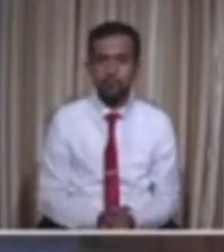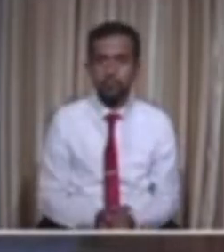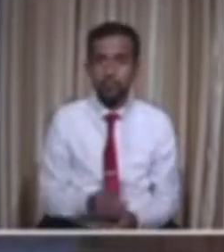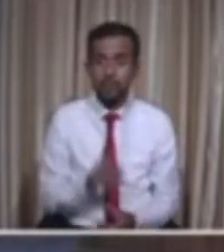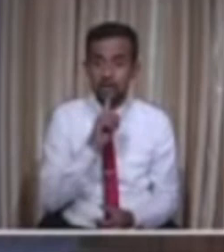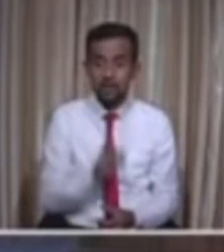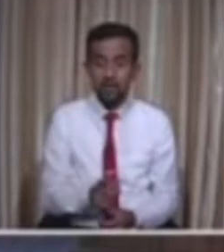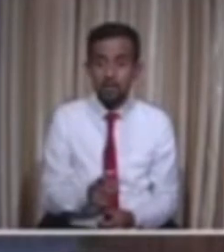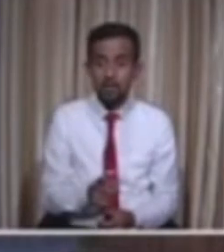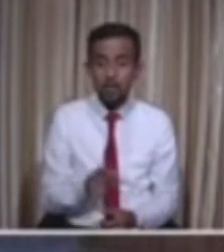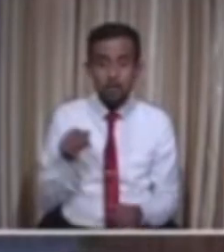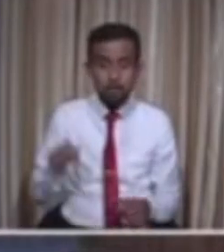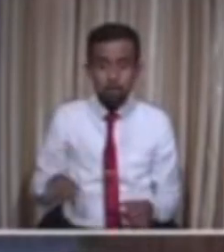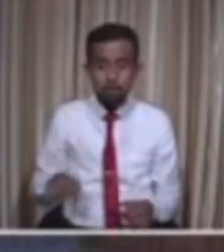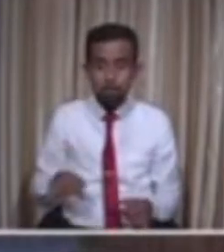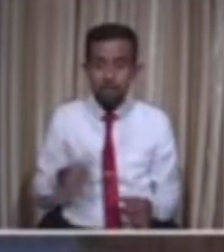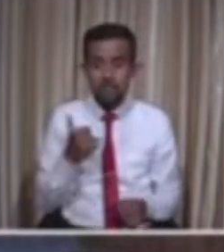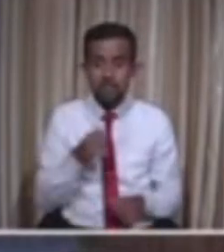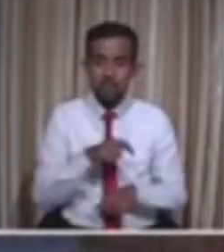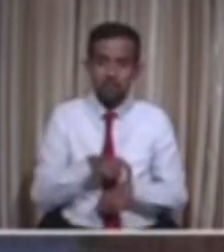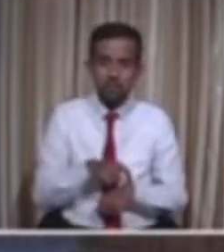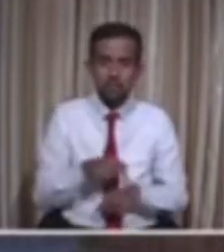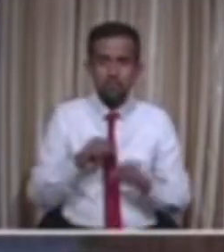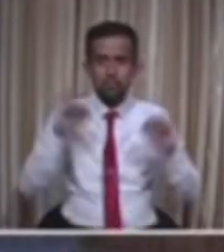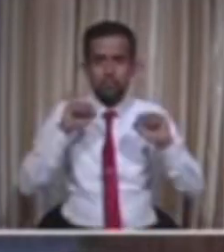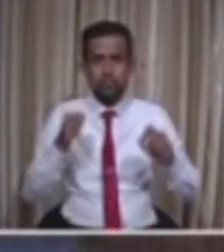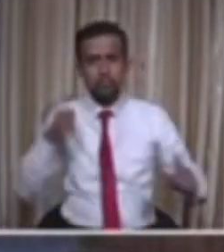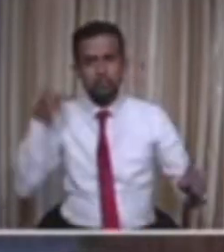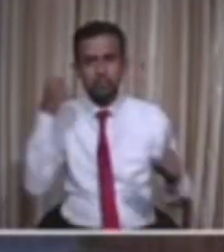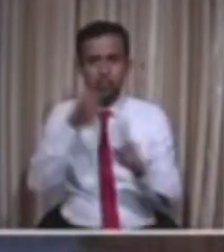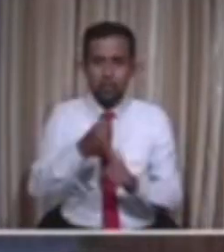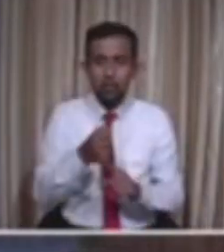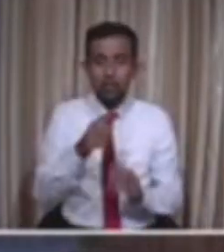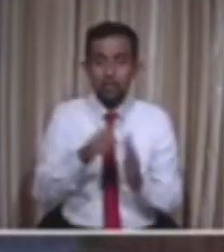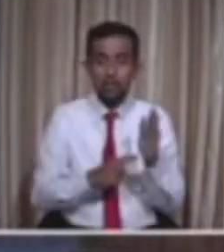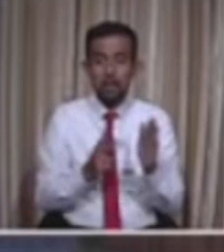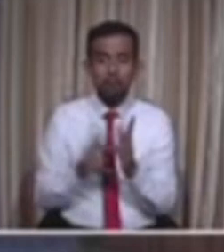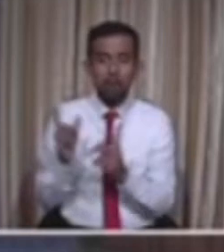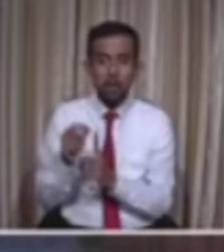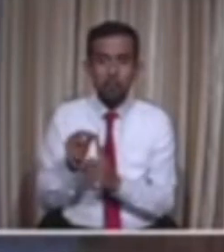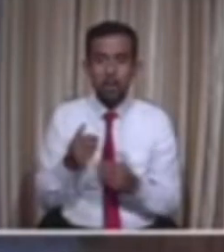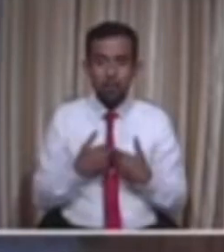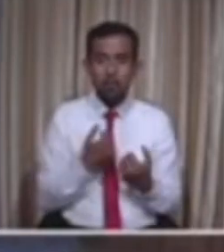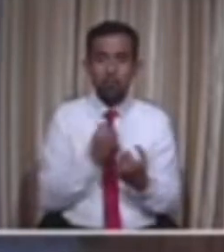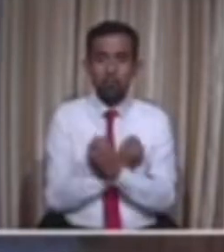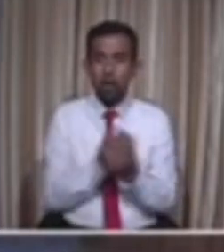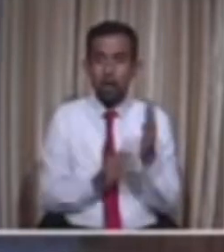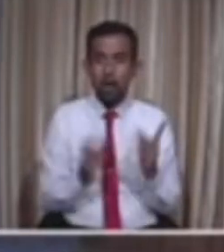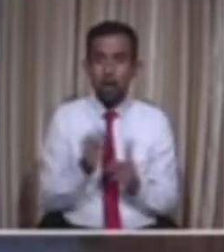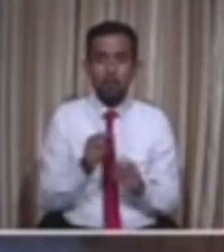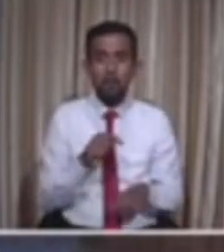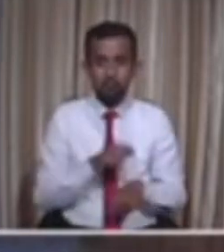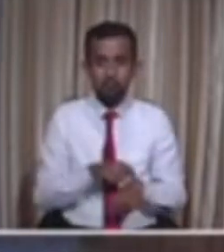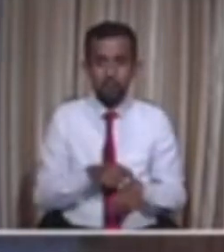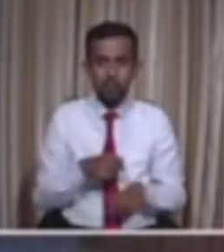කියන්න ඕනේ මේ සමහර අවස්ථාවල සමහර උද්ඝෝෂකයන්ට පහර දෙනකොට ජනතා විමුක්ති පෙරමුණේ අපි පොලිස් අපතිවරයා ඉන්න වෙලාවේ